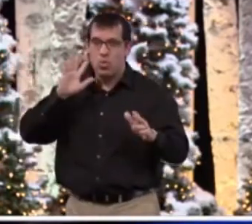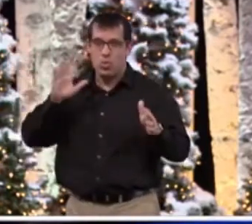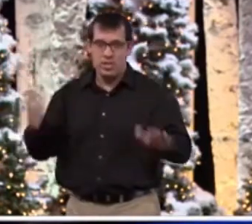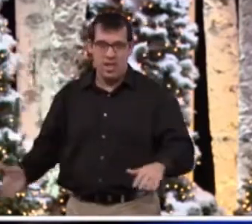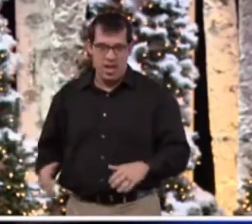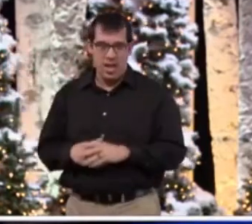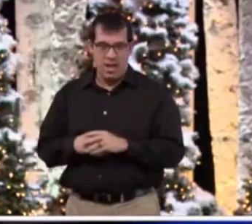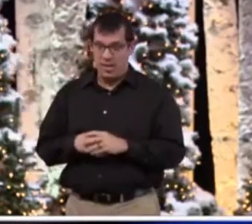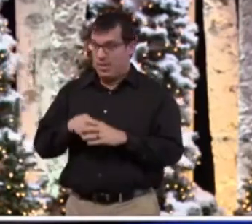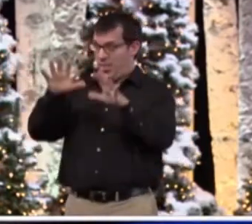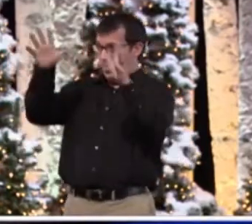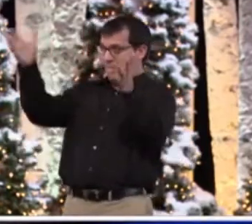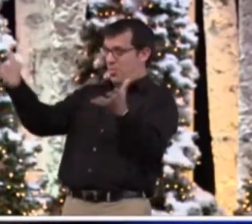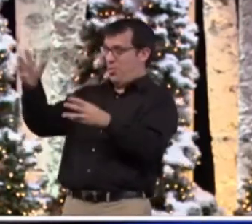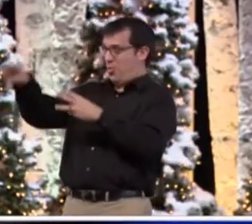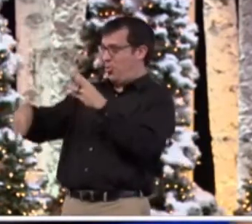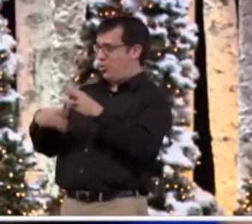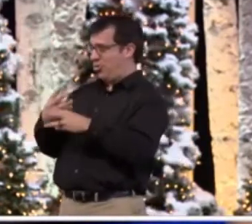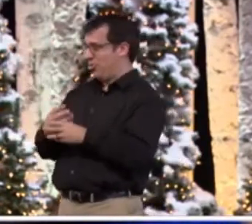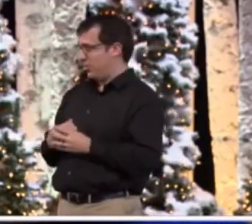7,40,00,000 मानिसहरू मर्नेछन्